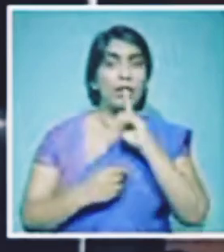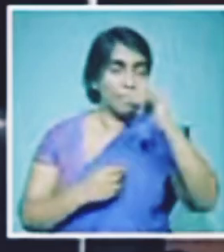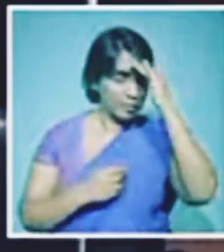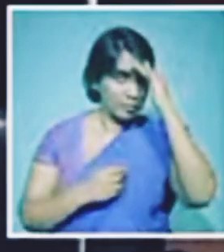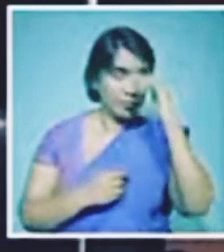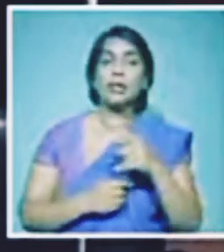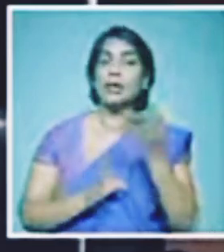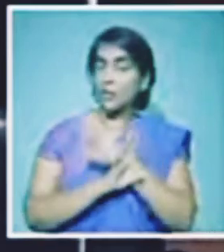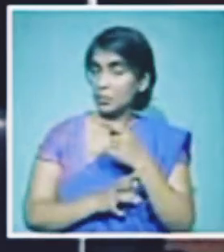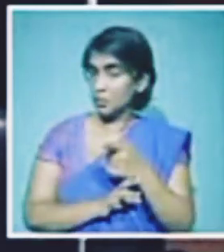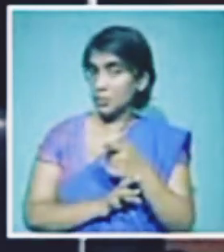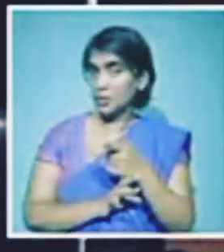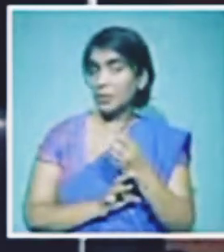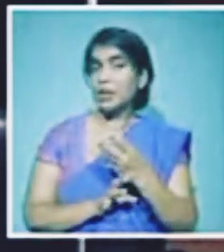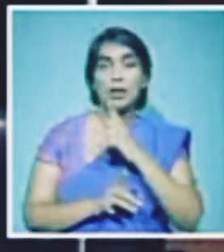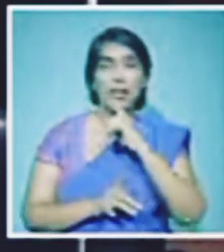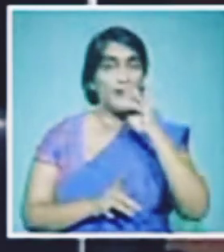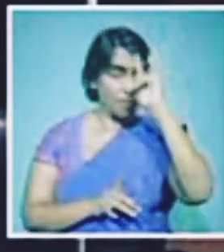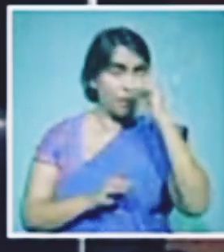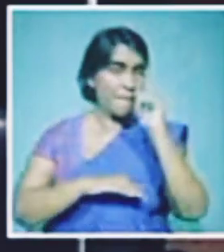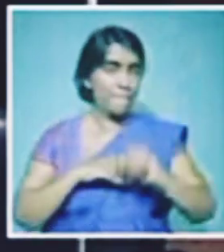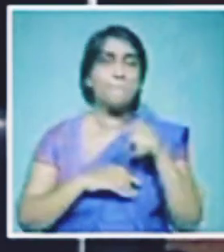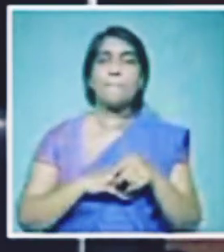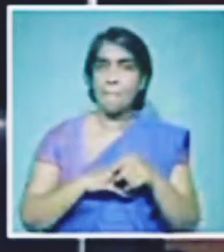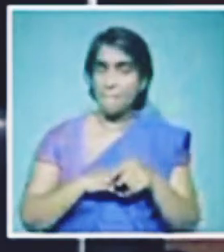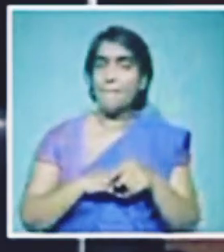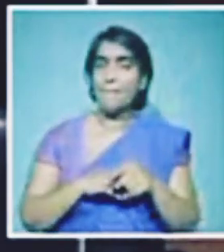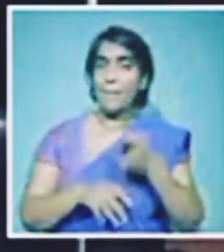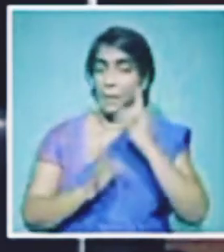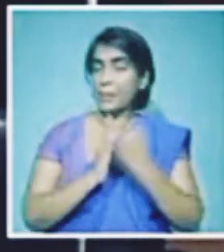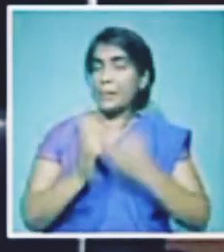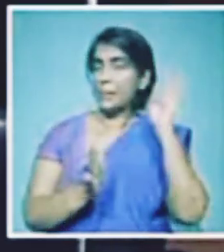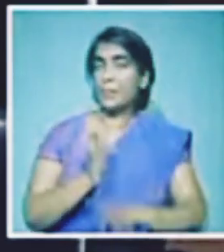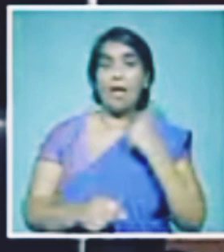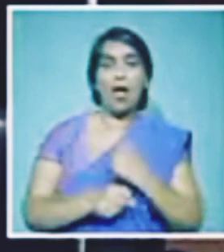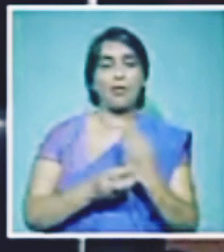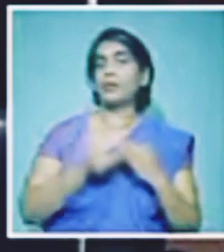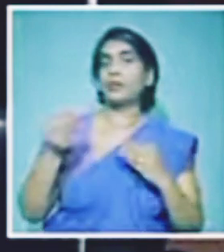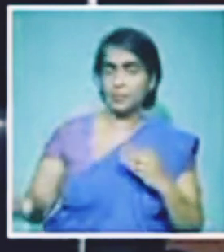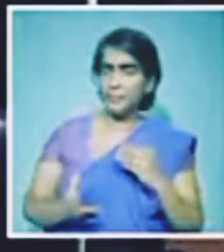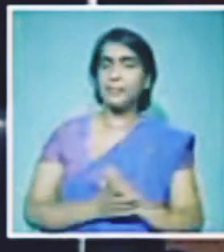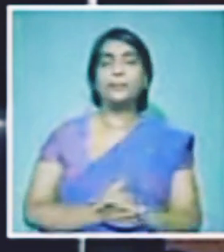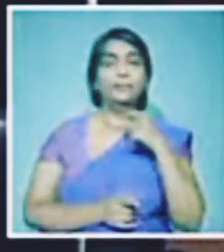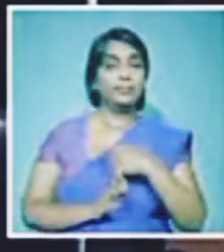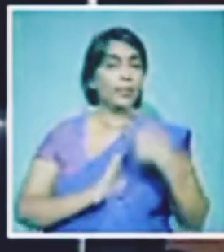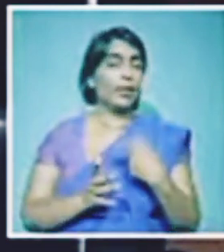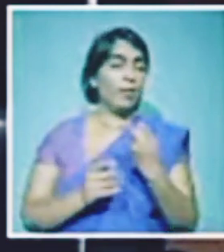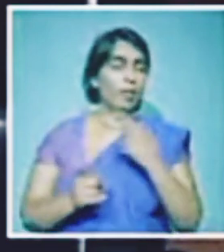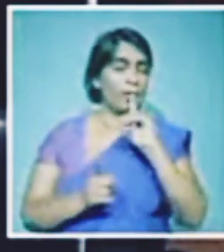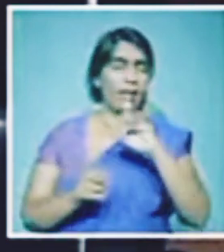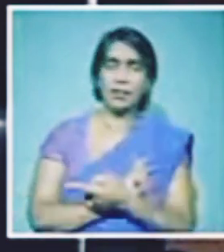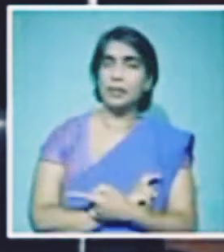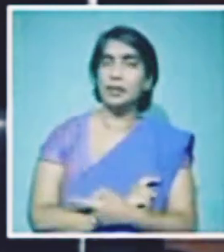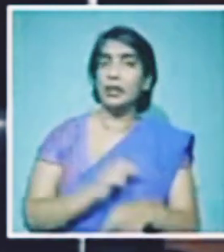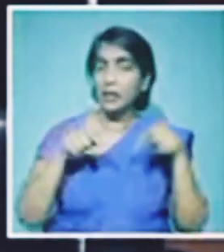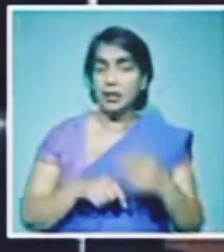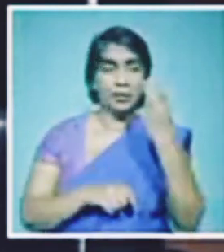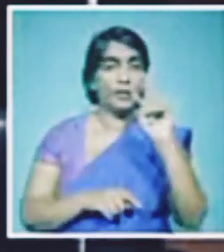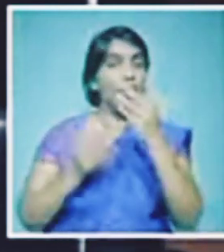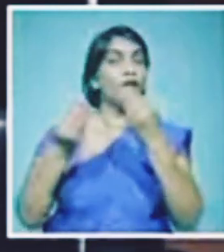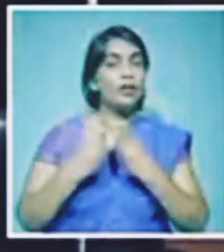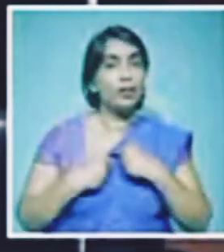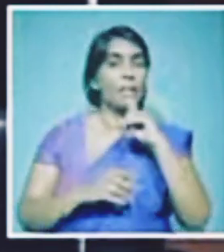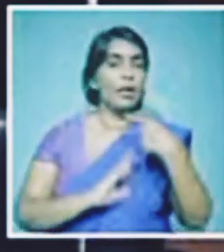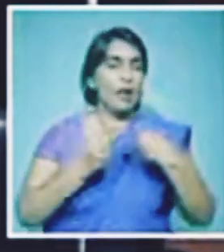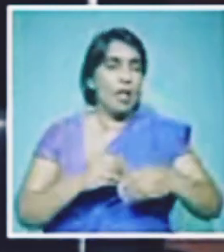కథానాయక దుబాయ్ ఈ కాలే సభానాయక దుబాయ్ కుమంత్రణ కల్లా స్థావరం ఇవ్వ అక్కడ ఆడు పక్షలు దున్న ఏకొల్లో రటే బుద్ధాత హ్యాంగువ అప్పుడు 2021 దున్నన అప్పుడు